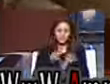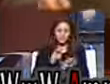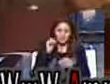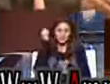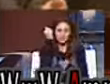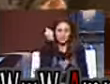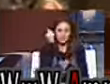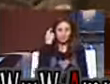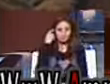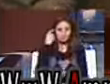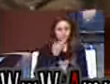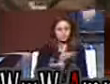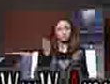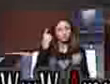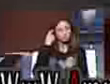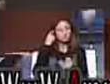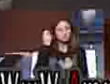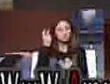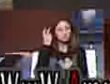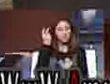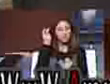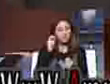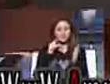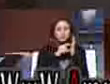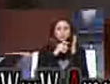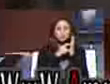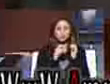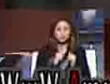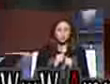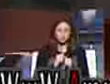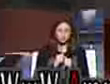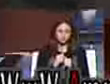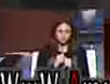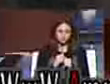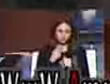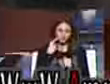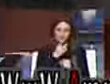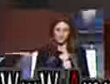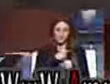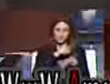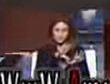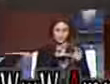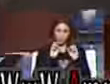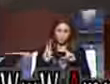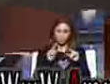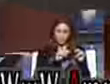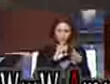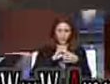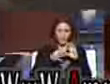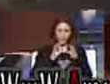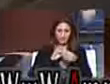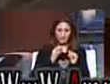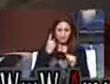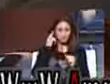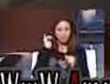التأسيسية لنشر الثقافة الدستورية. الجمعية التأسيسية للدستور، احنا اقتبسنا نفس الاسم اللي كنا موجودين فيه. جمعية هي مهمتها